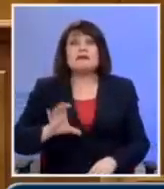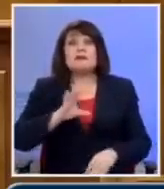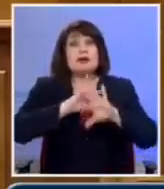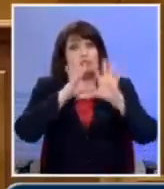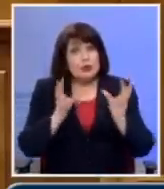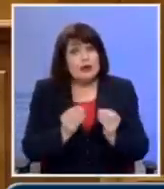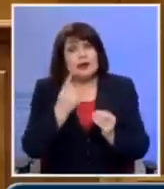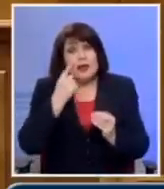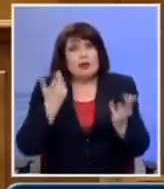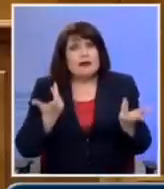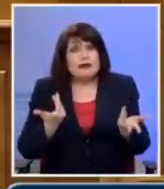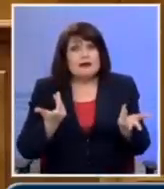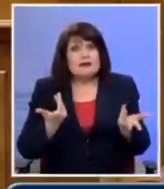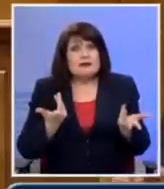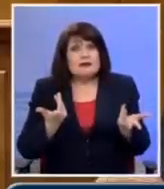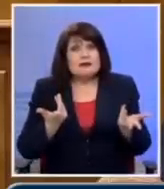αυτά.